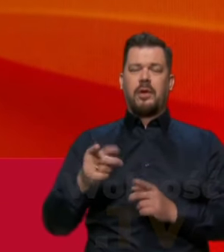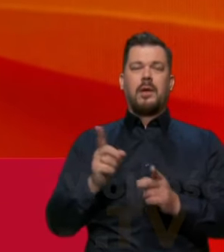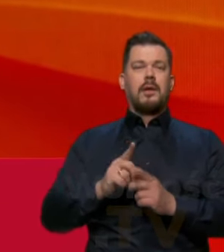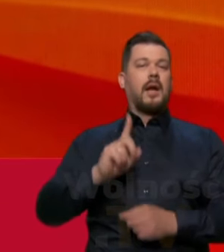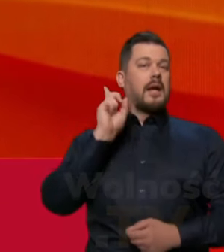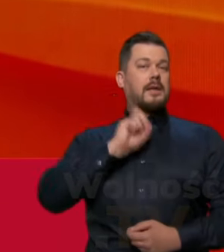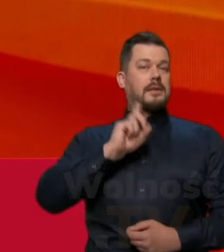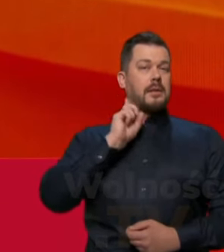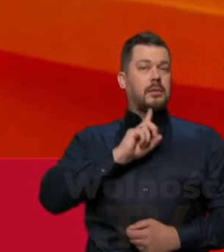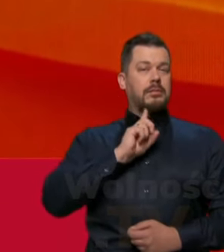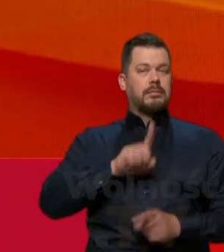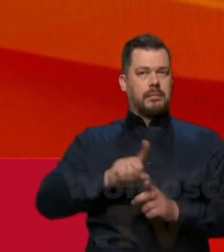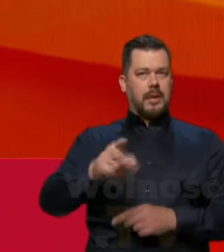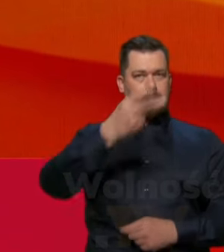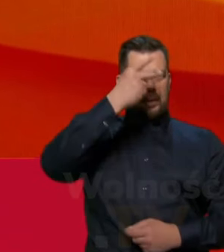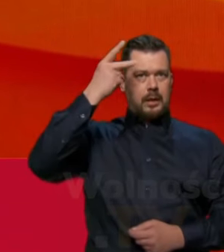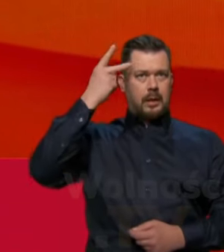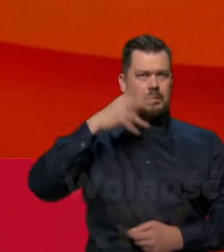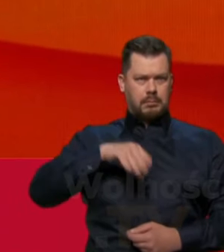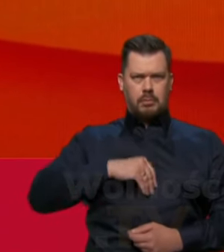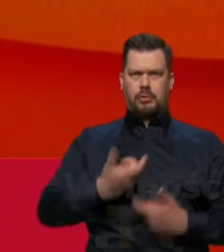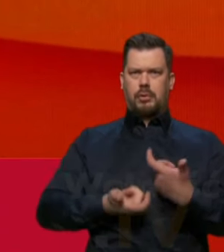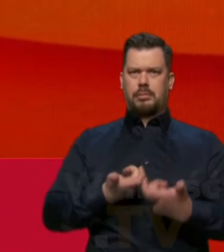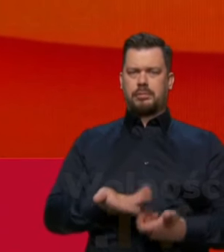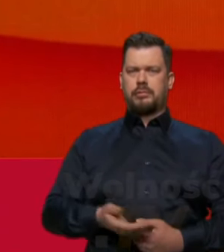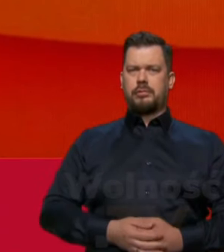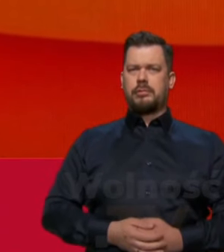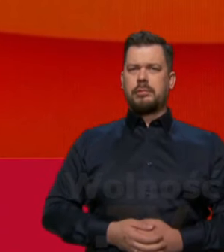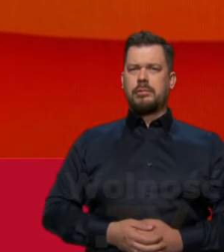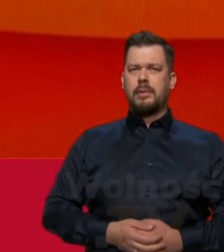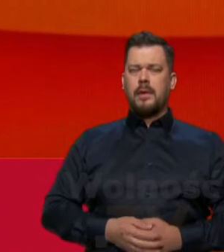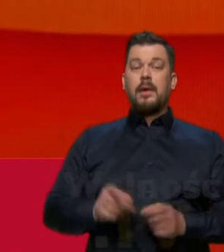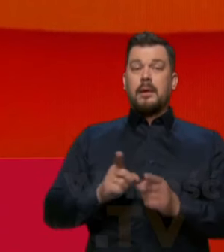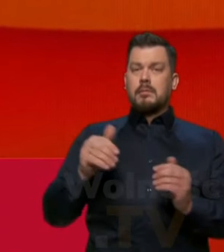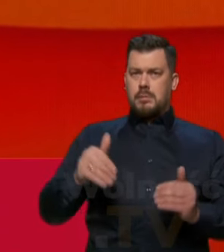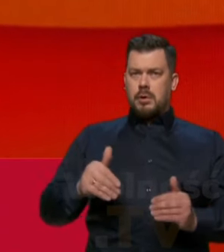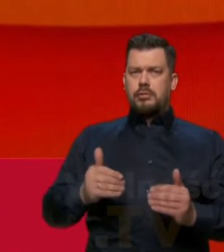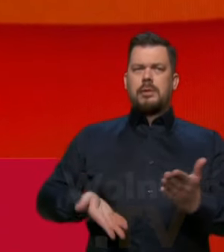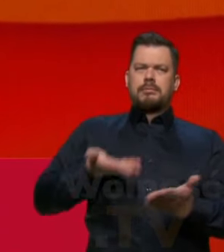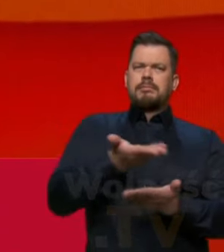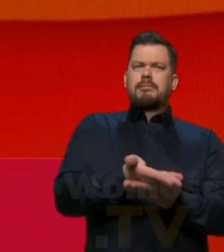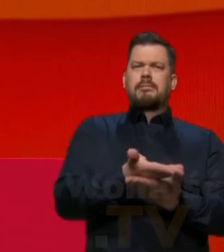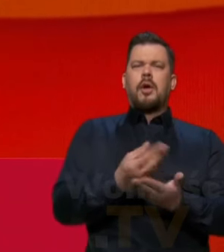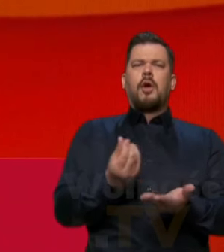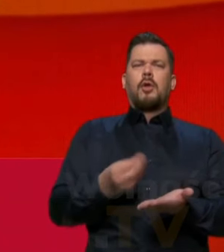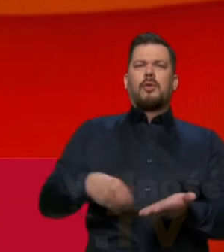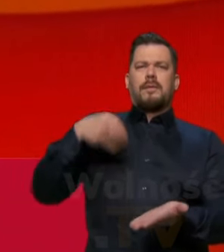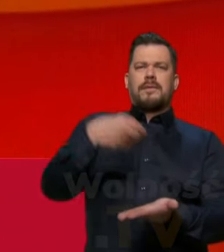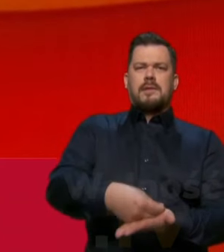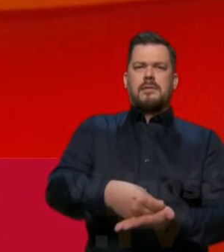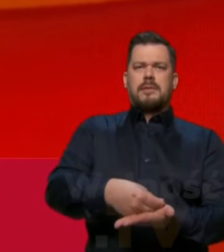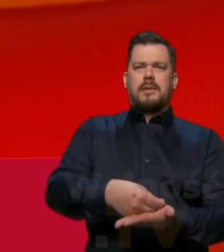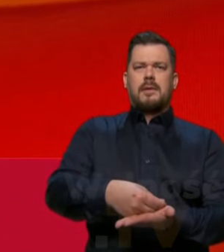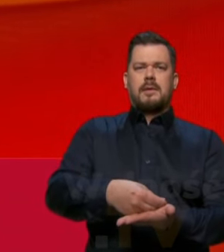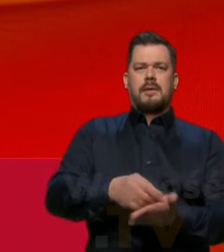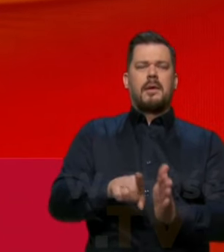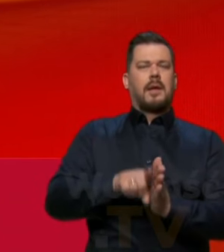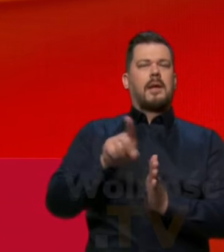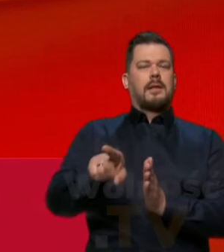liceów pielęgniarskich. Może również wystąpić o dofinansowanie